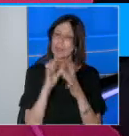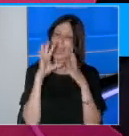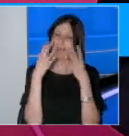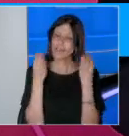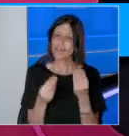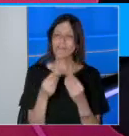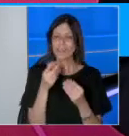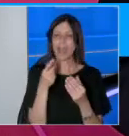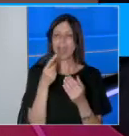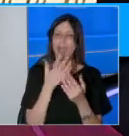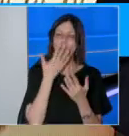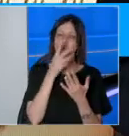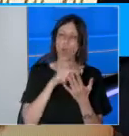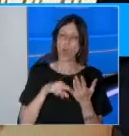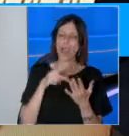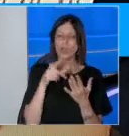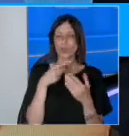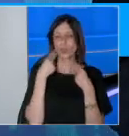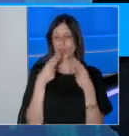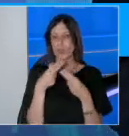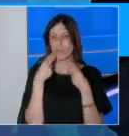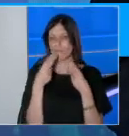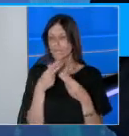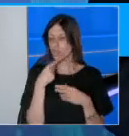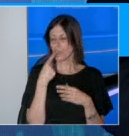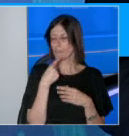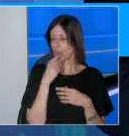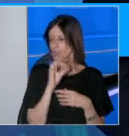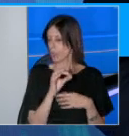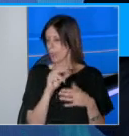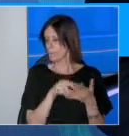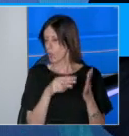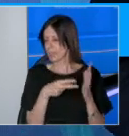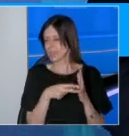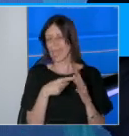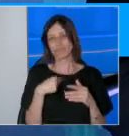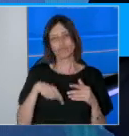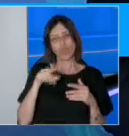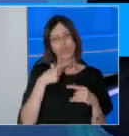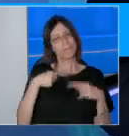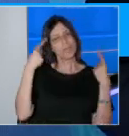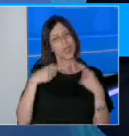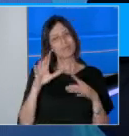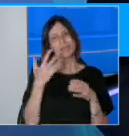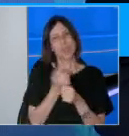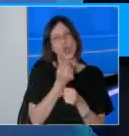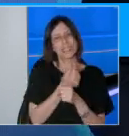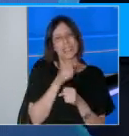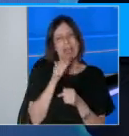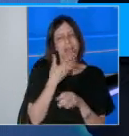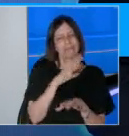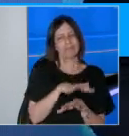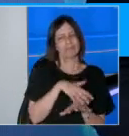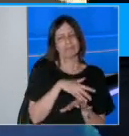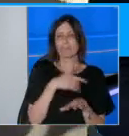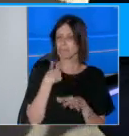שלום, ערב טוב. אתה קורא את התגובות הללו, את האמירות האלו של הפוליטיקאים שלנו ביום הזה, מה זה עושה לך?